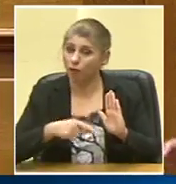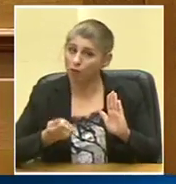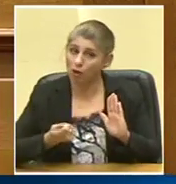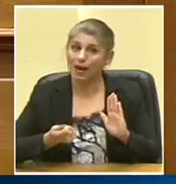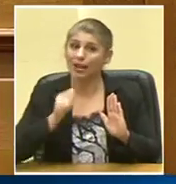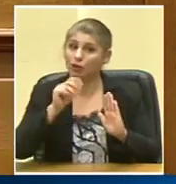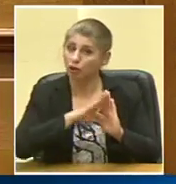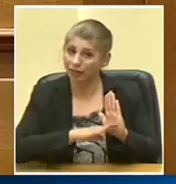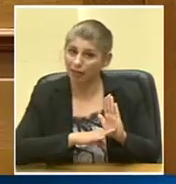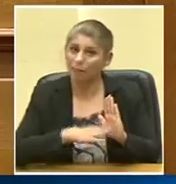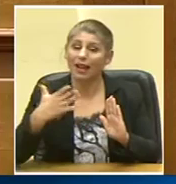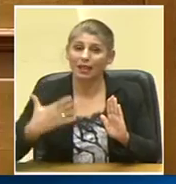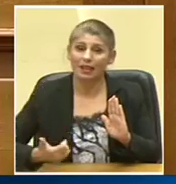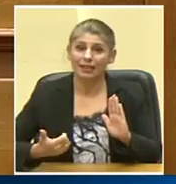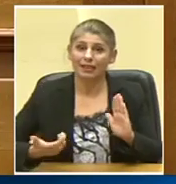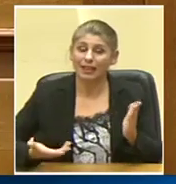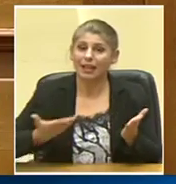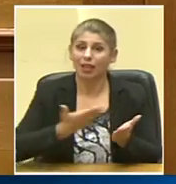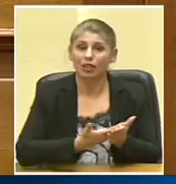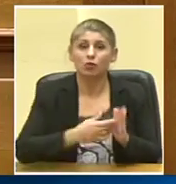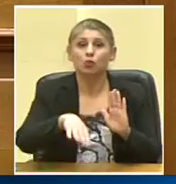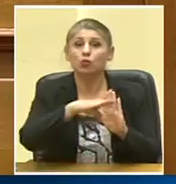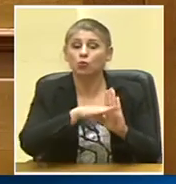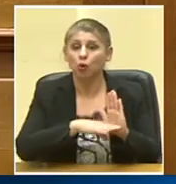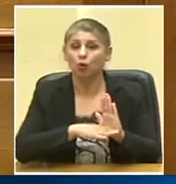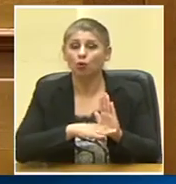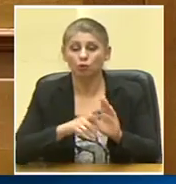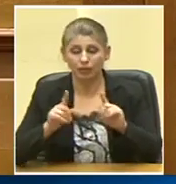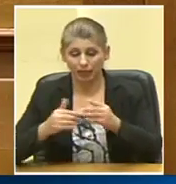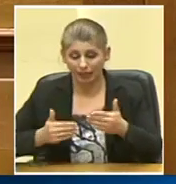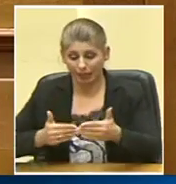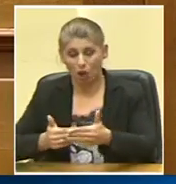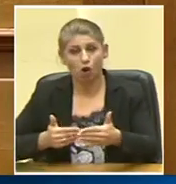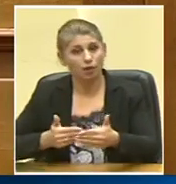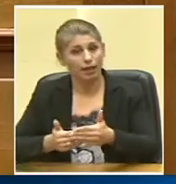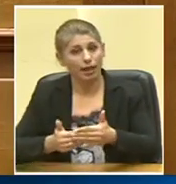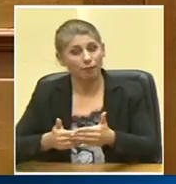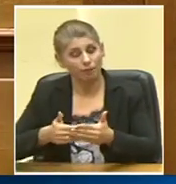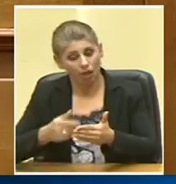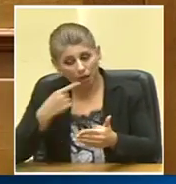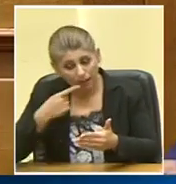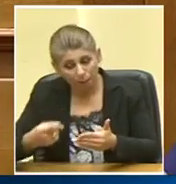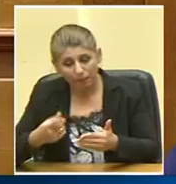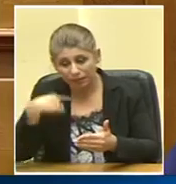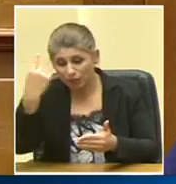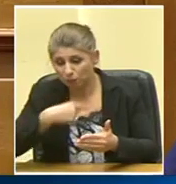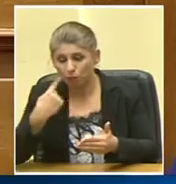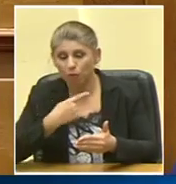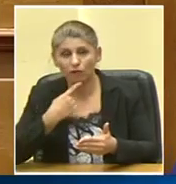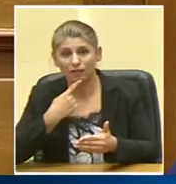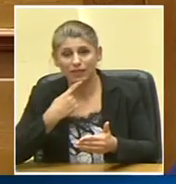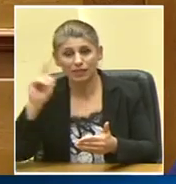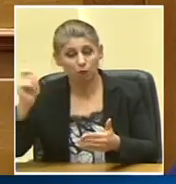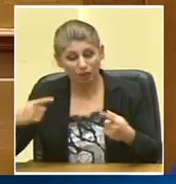Σύνταγμα είναι να θέσει τους όρους και τα όρια. Να καθορίσει τις μορφές της πολιτικής